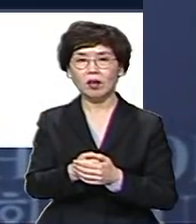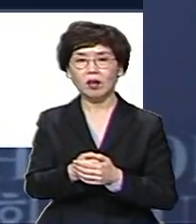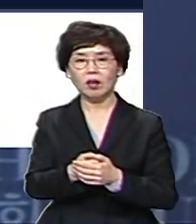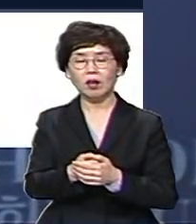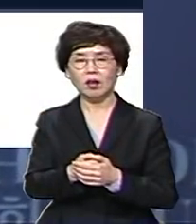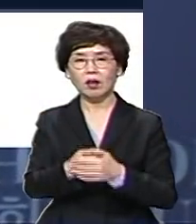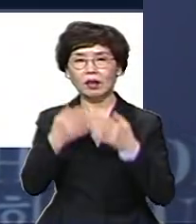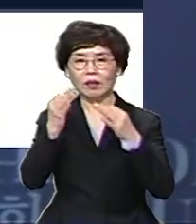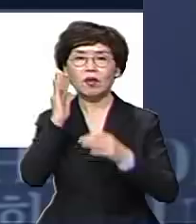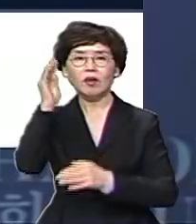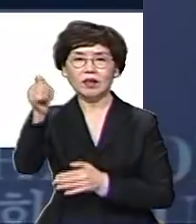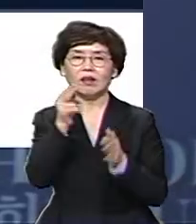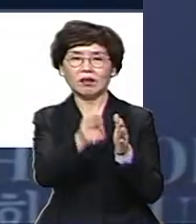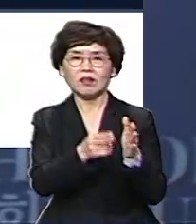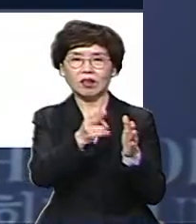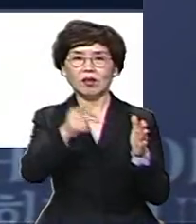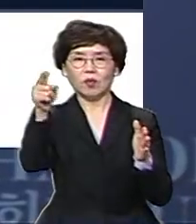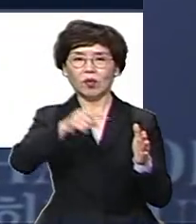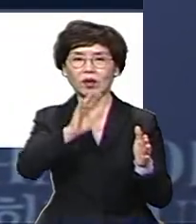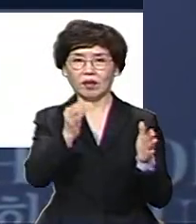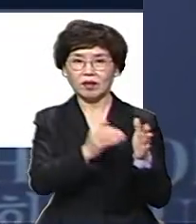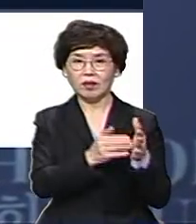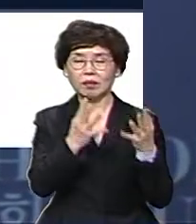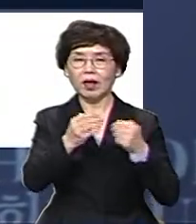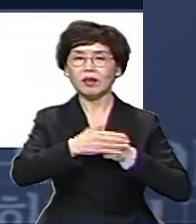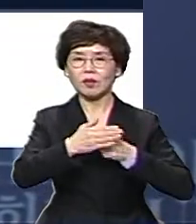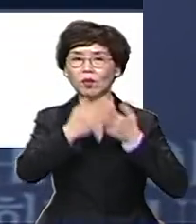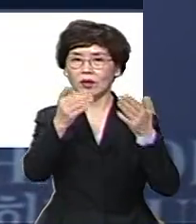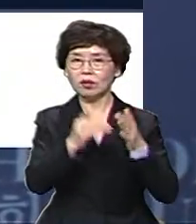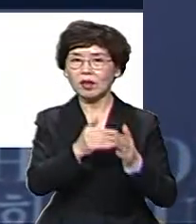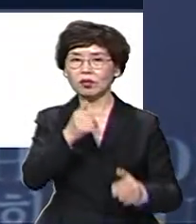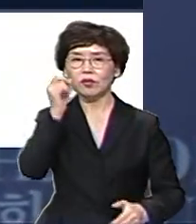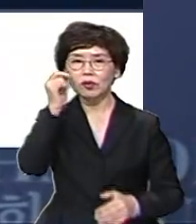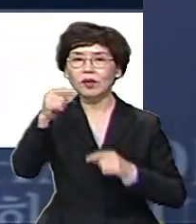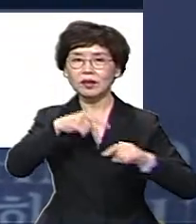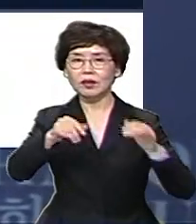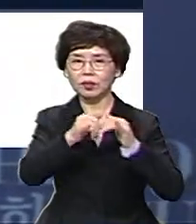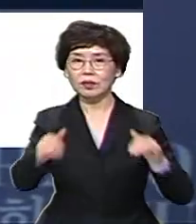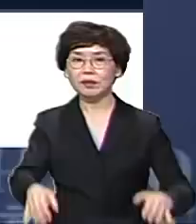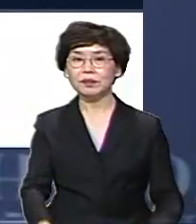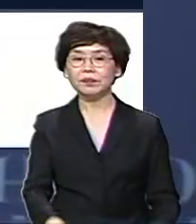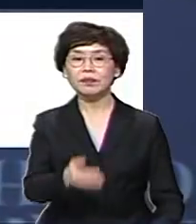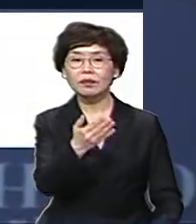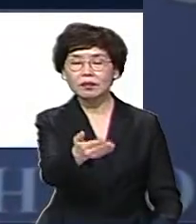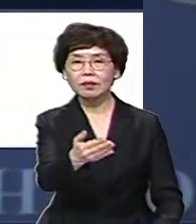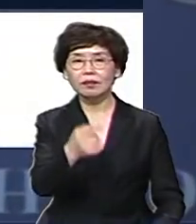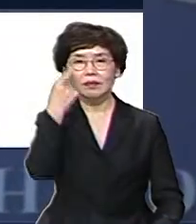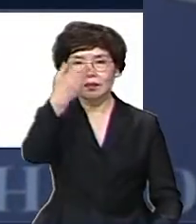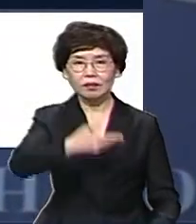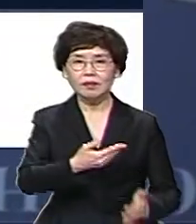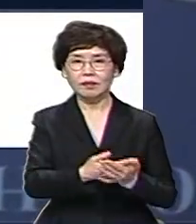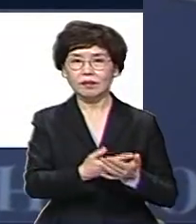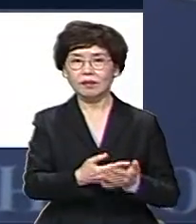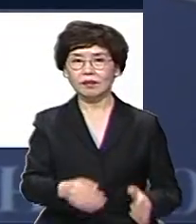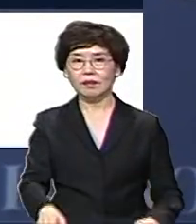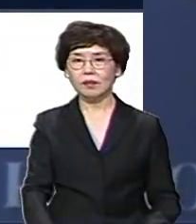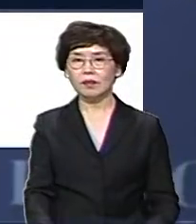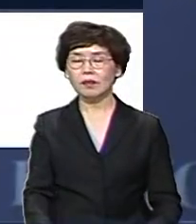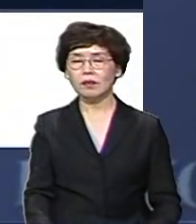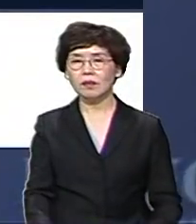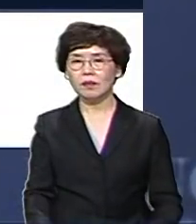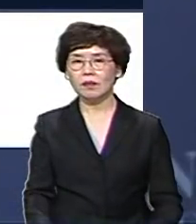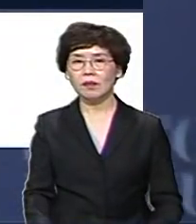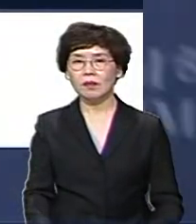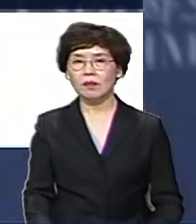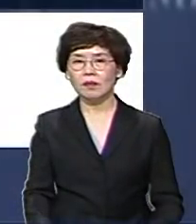실제 최근에 제가 전화도 했습니다. 그래서 인사를 하면서 어떻게 하면 좋겠다 얘기하셨고 그래서 또한 중국에 땅을 열어주셔서